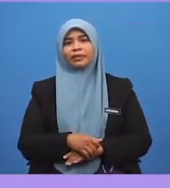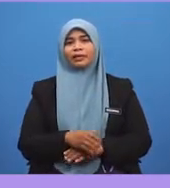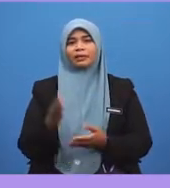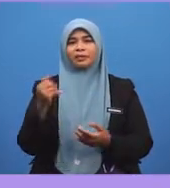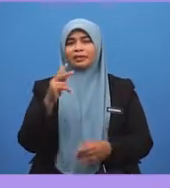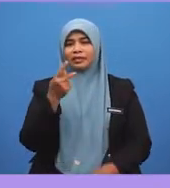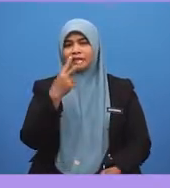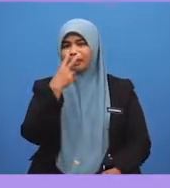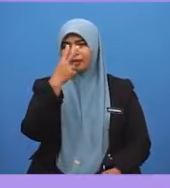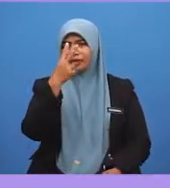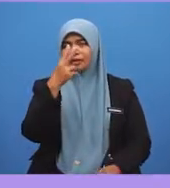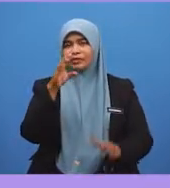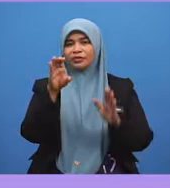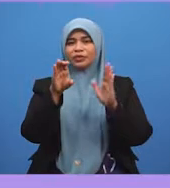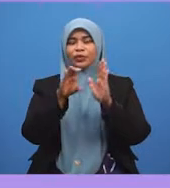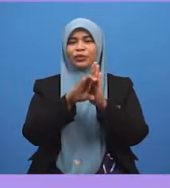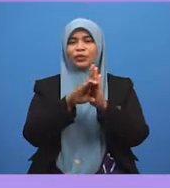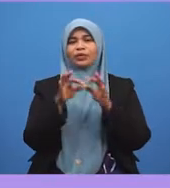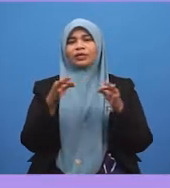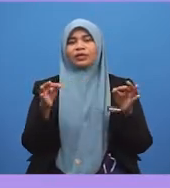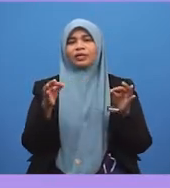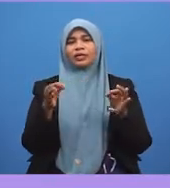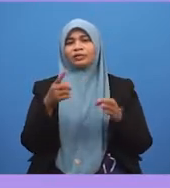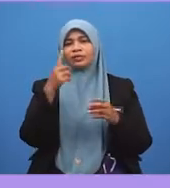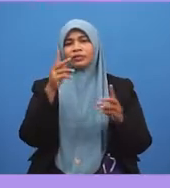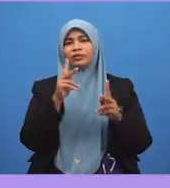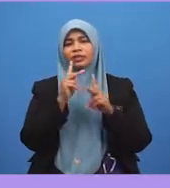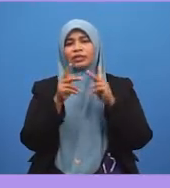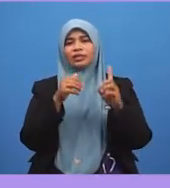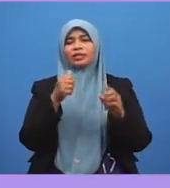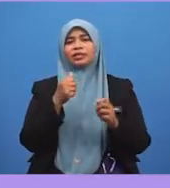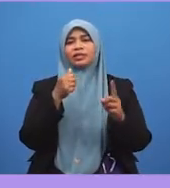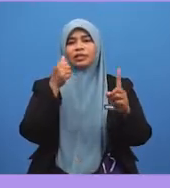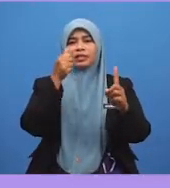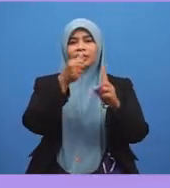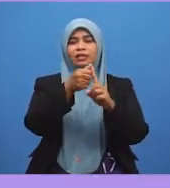Mari kita lihat contoh ayat bagi kata arah atas.